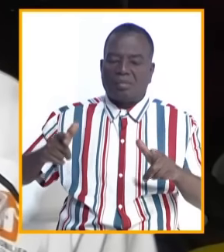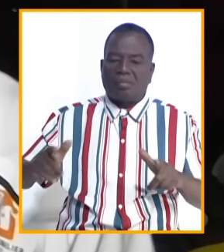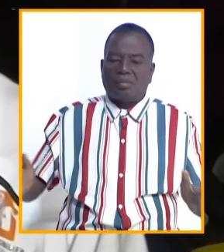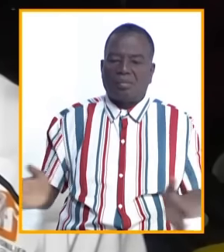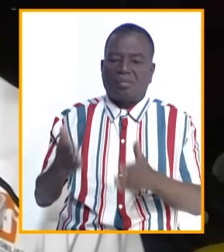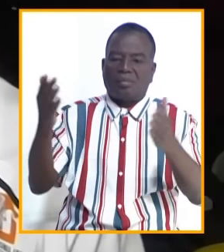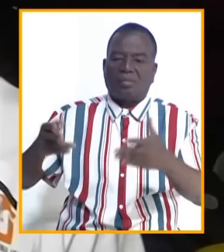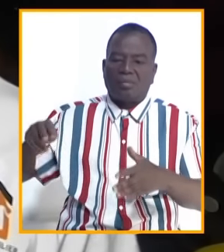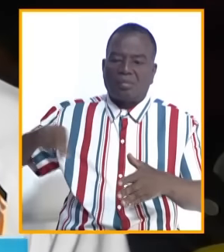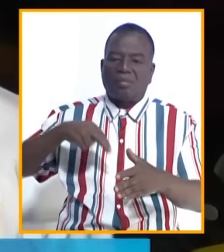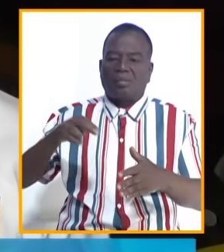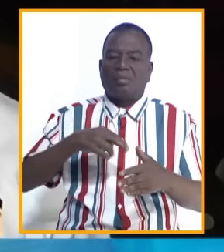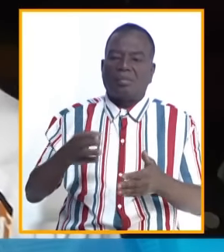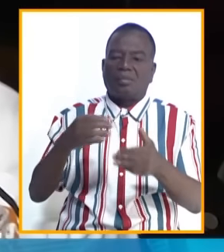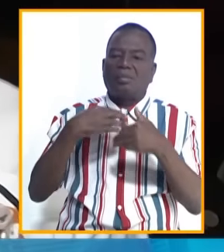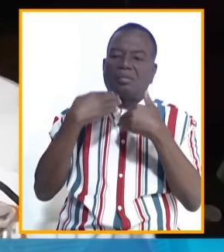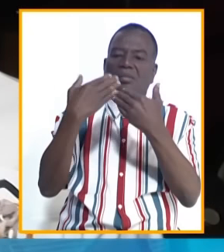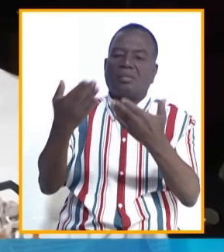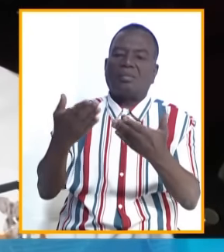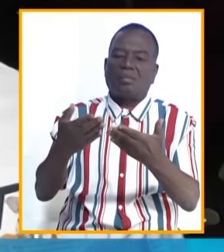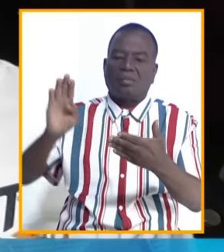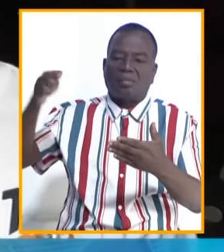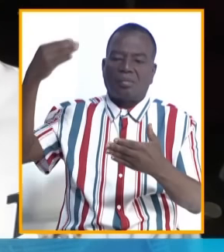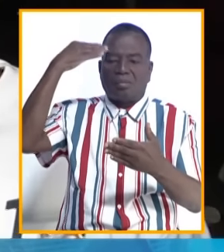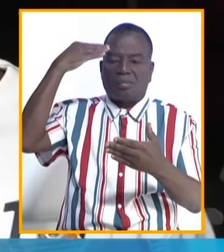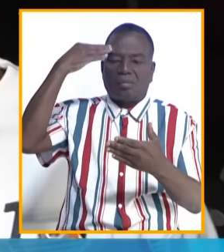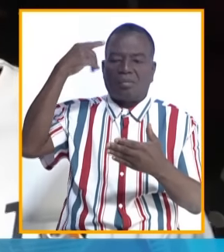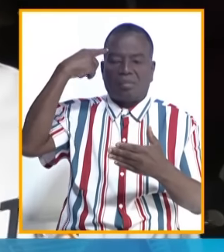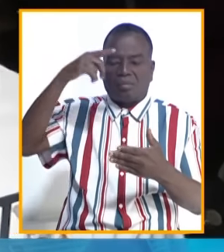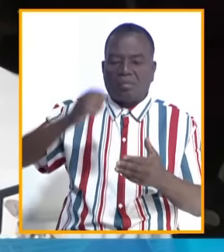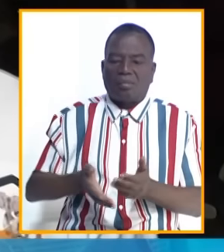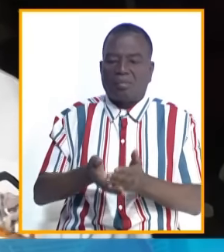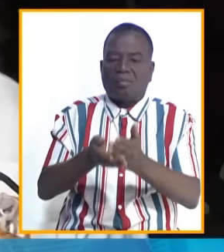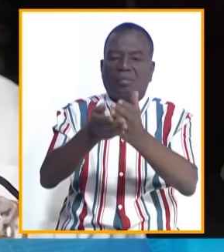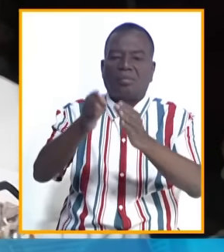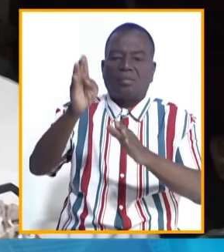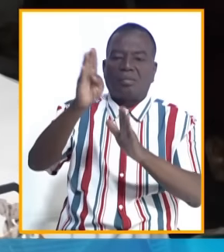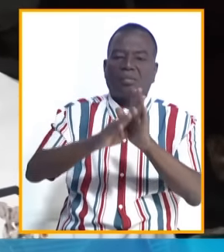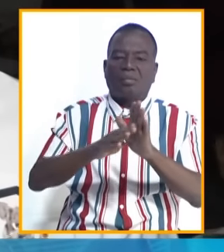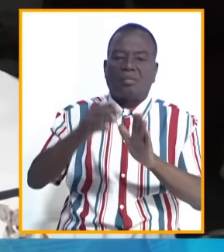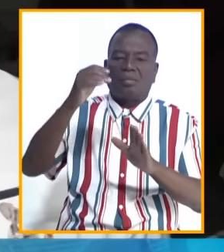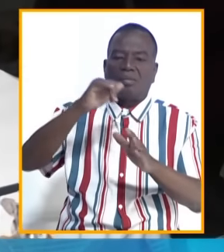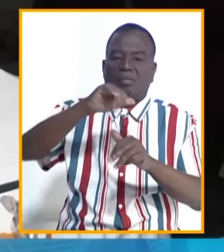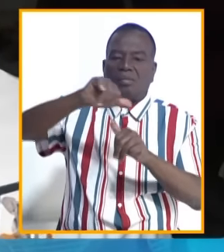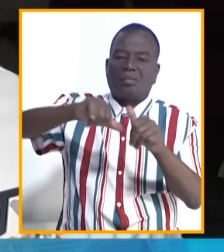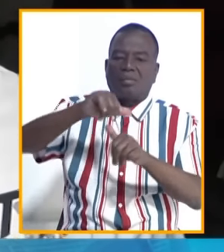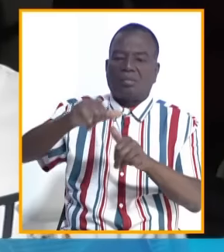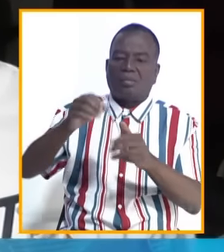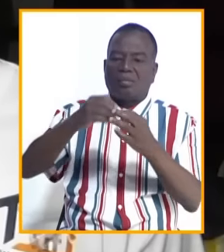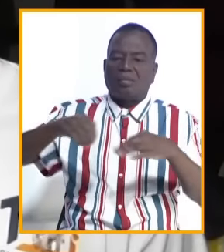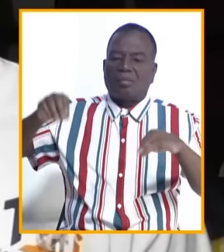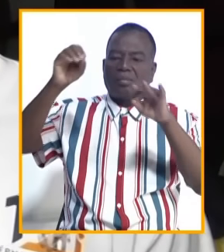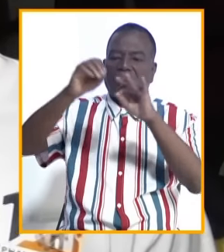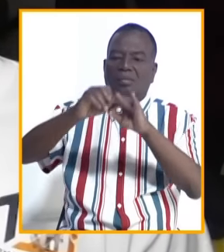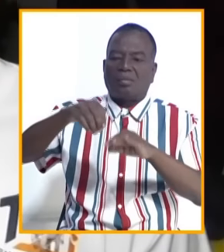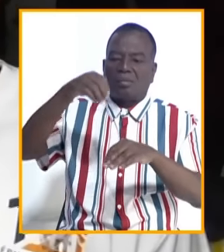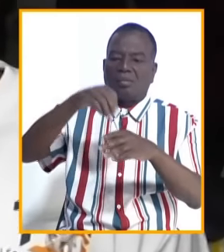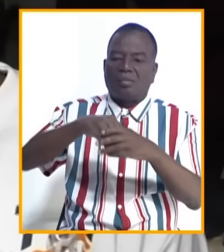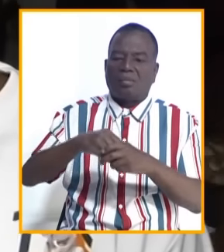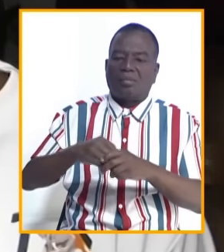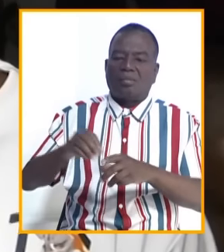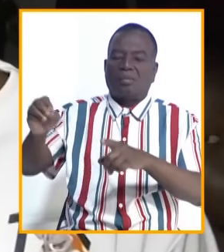kilomètre 17 pour leur très forte mobilisation. Nous voulons, dans un premier temps, remercier le